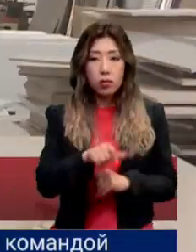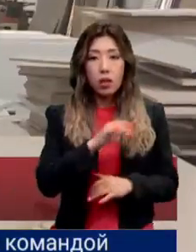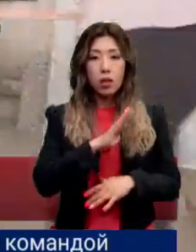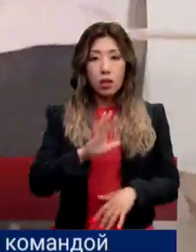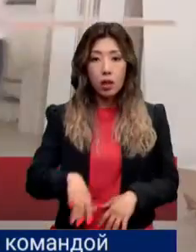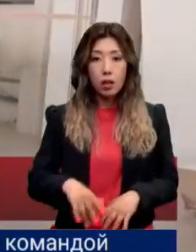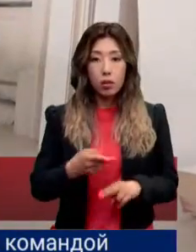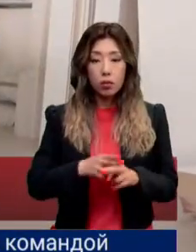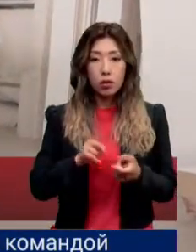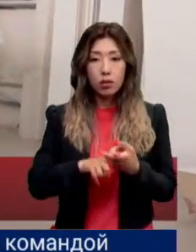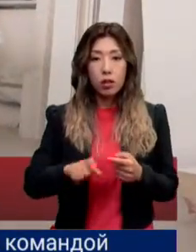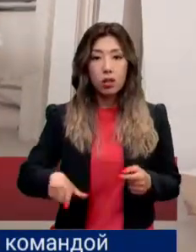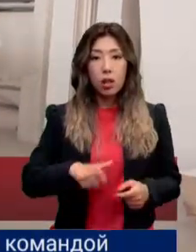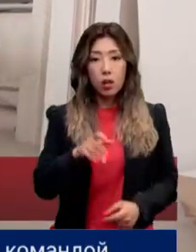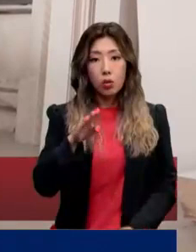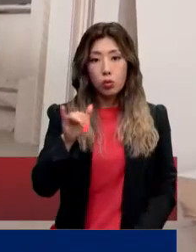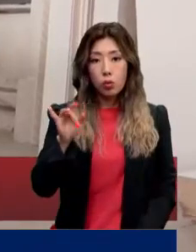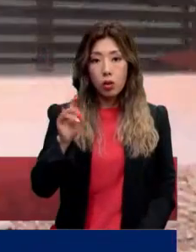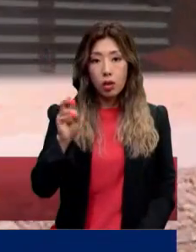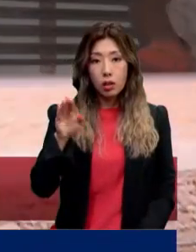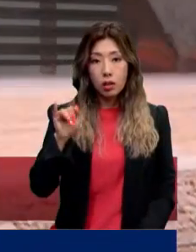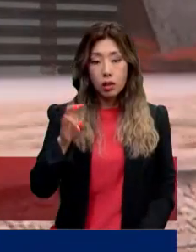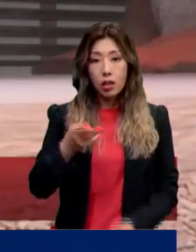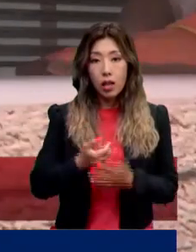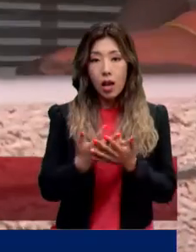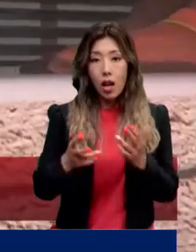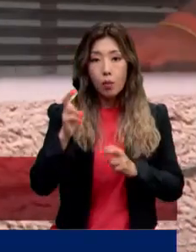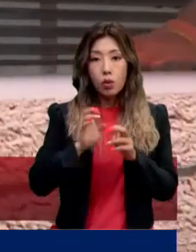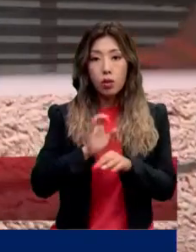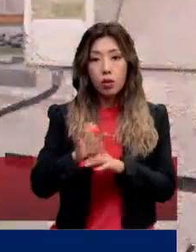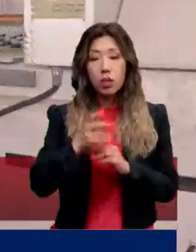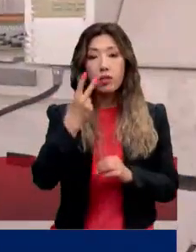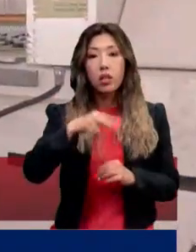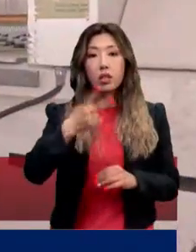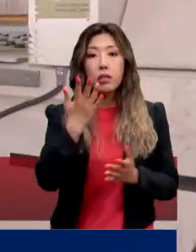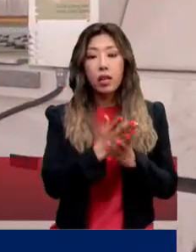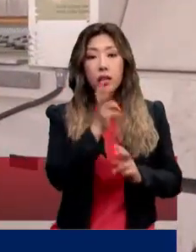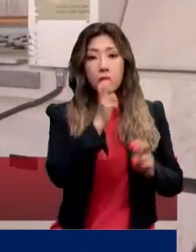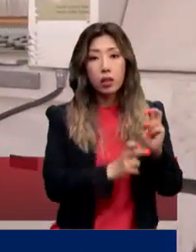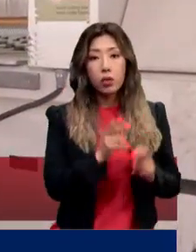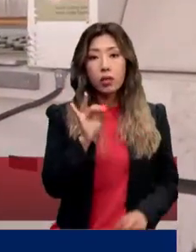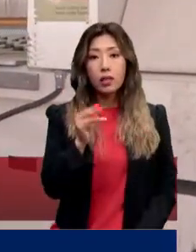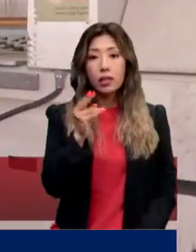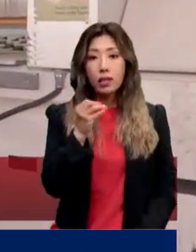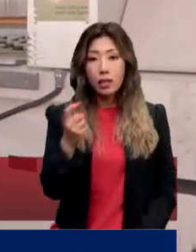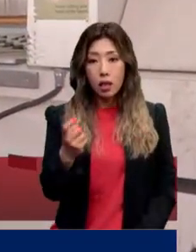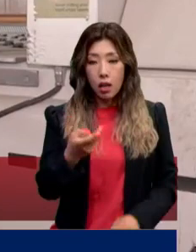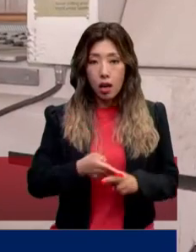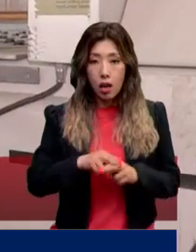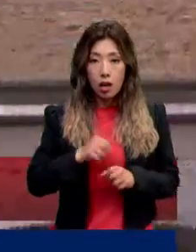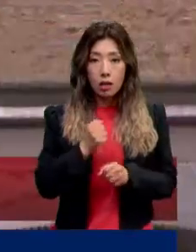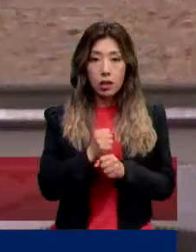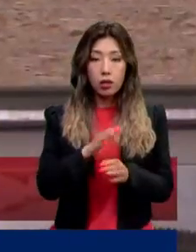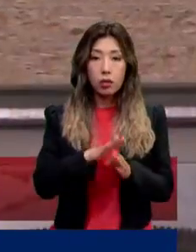проблема предприятий в индустриальной зоне Туркестан. Здесь различную продукцию выпускают 22 небольших завода и цеха. Правда, делать это приходится с большим